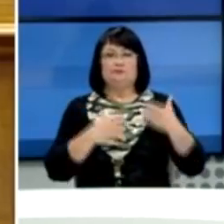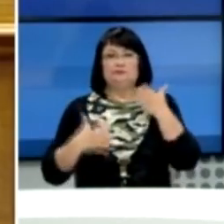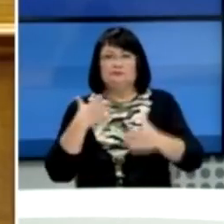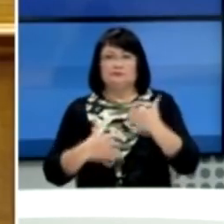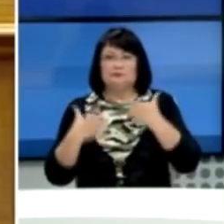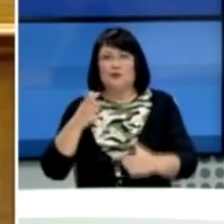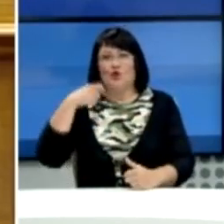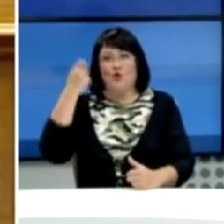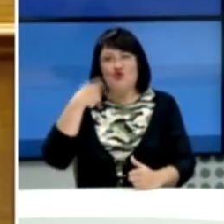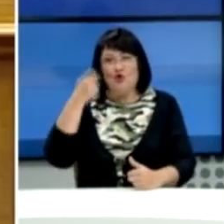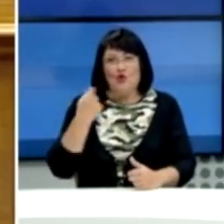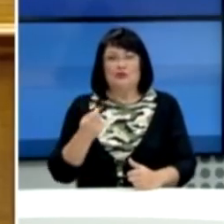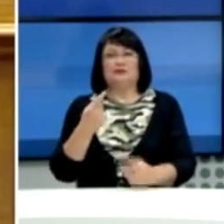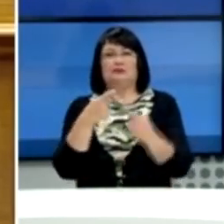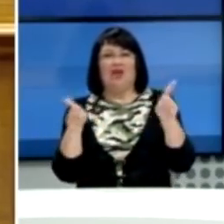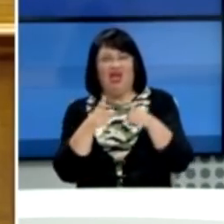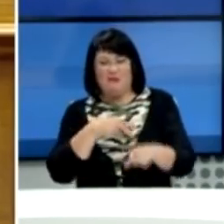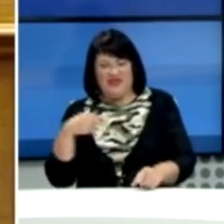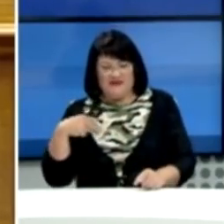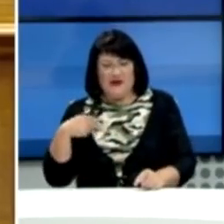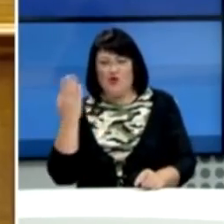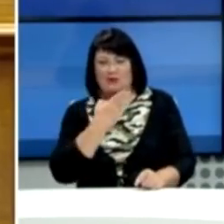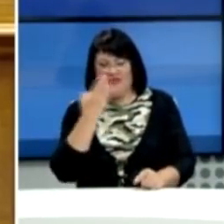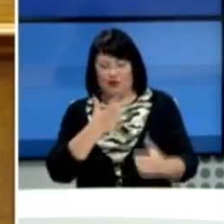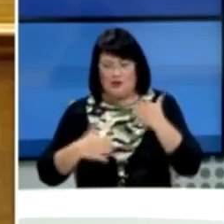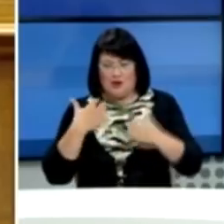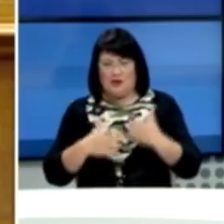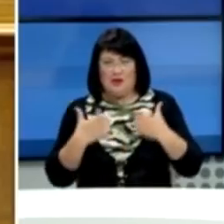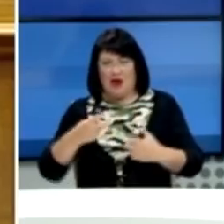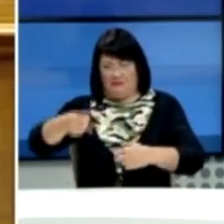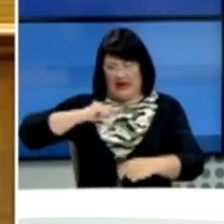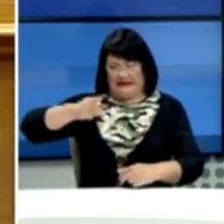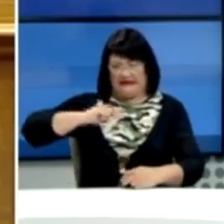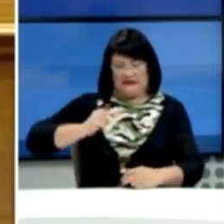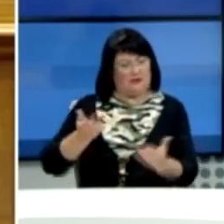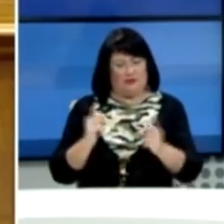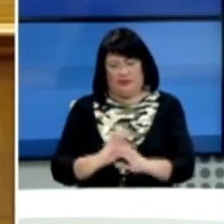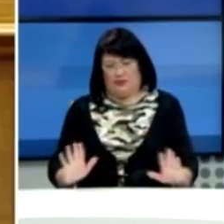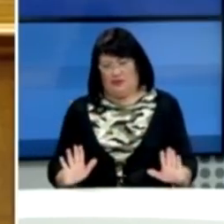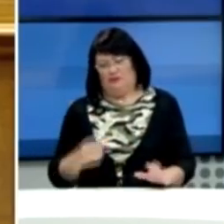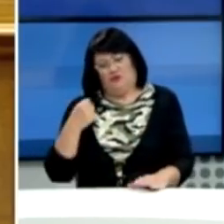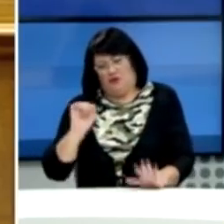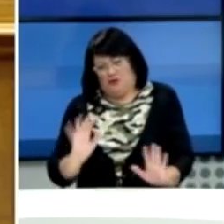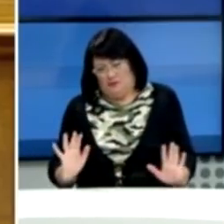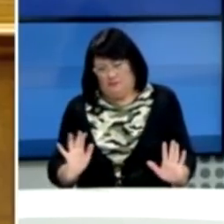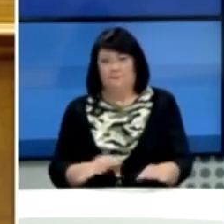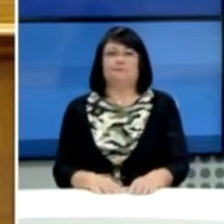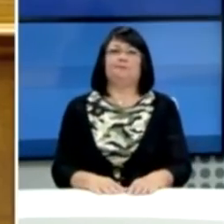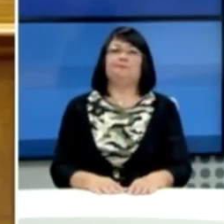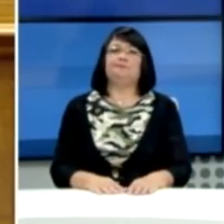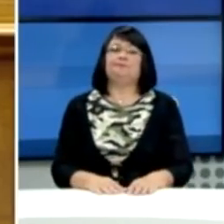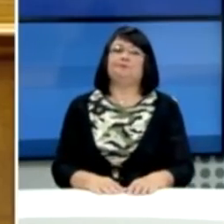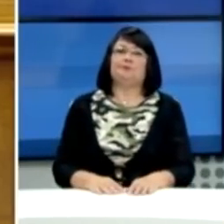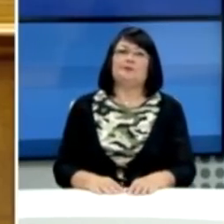οι προβληματισμοί γονιών, εκπαιδευτικών, μαθητών βρήκαν απάντηση? Προφανώς και όχι.